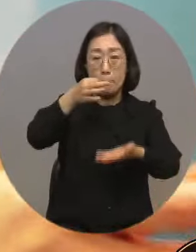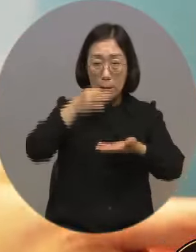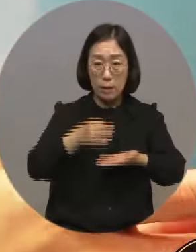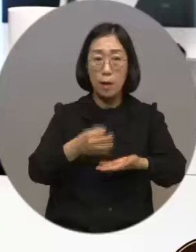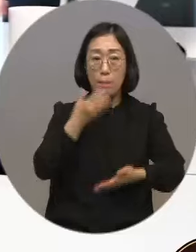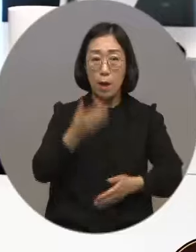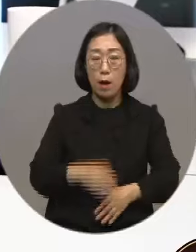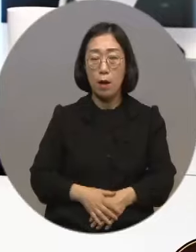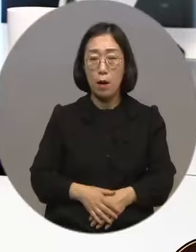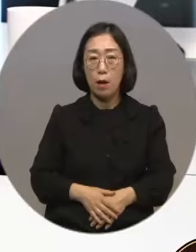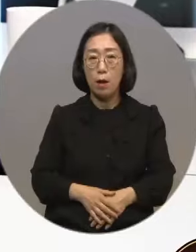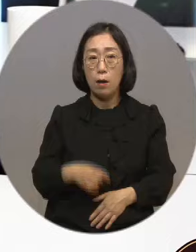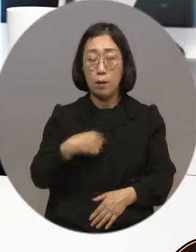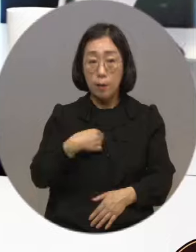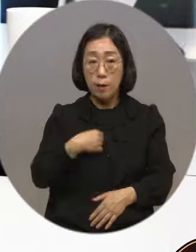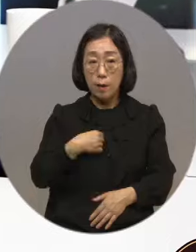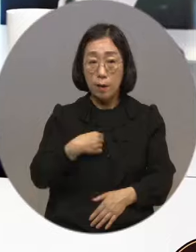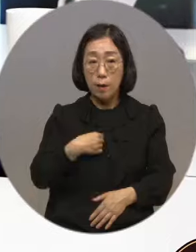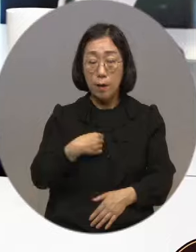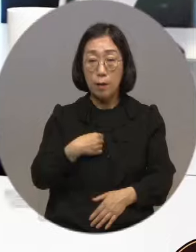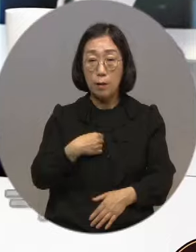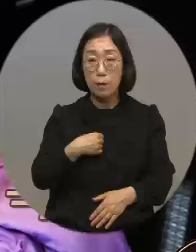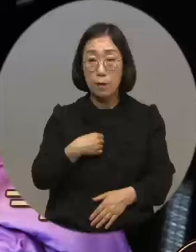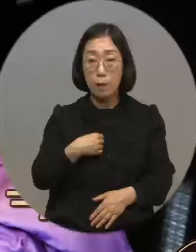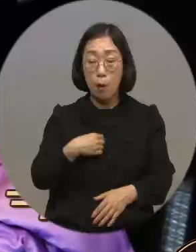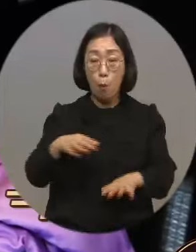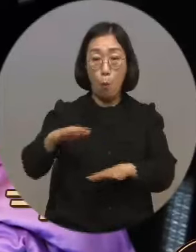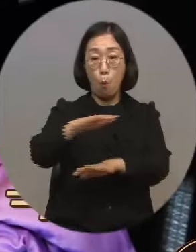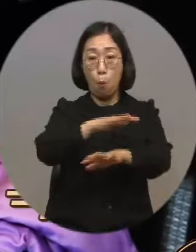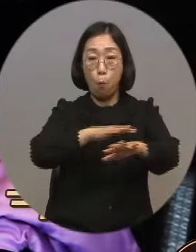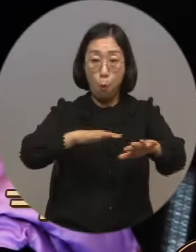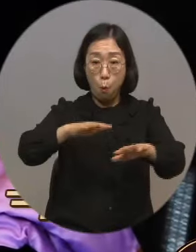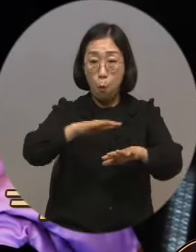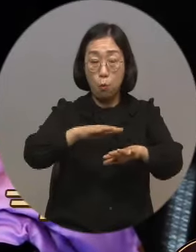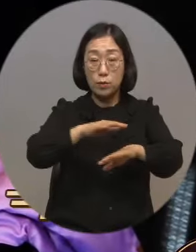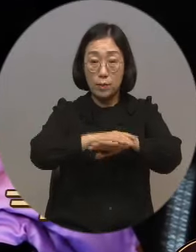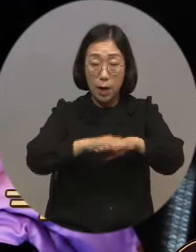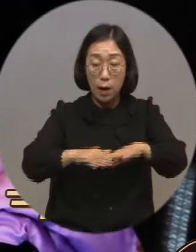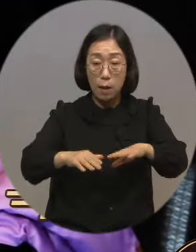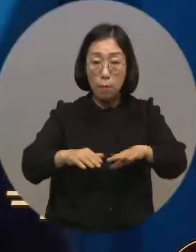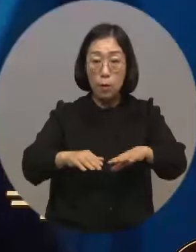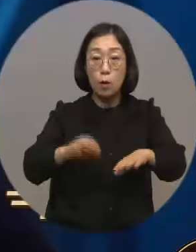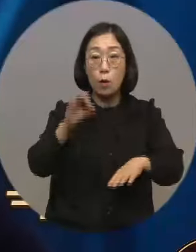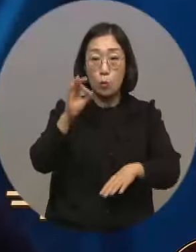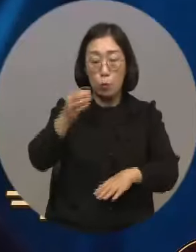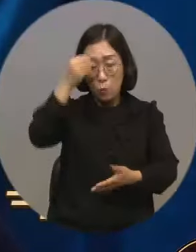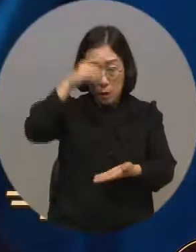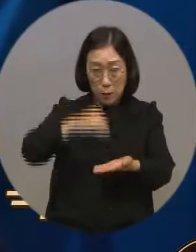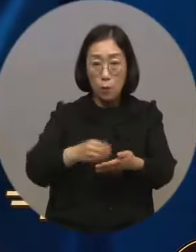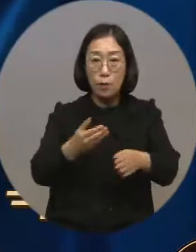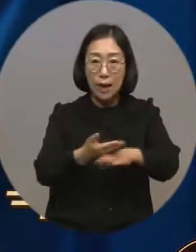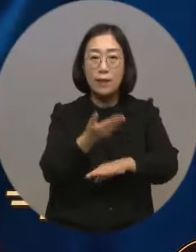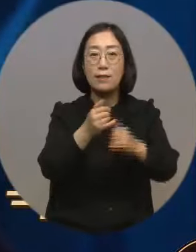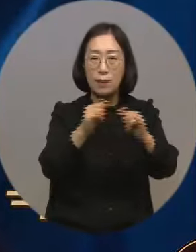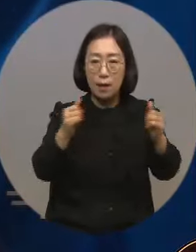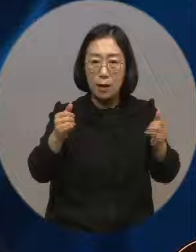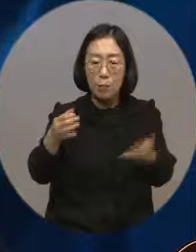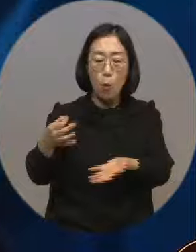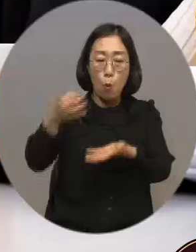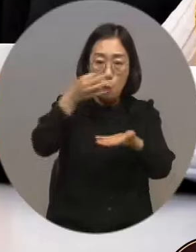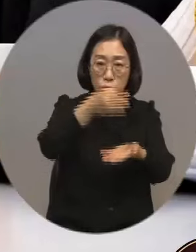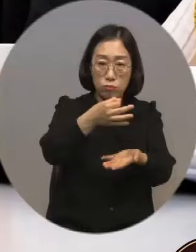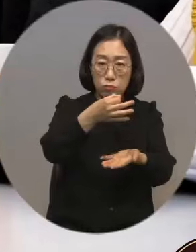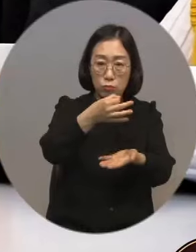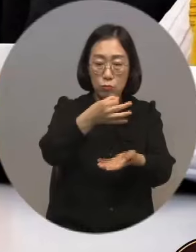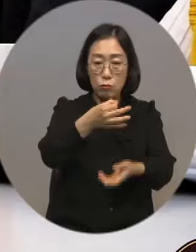근데 제가 받아서 성장했잖아요. 그러면 내가 이 받은 자금만큼 또 내가 누군가를 도와주고 싶으면 더브릿지를